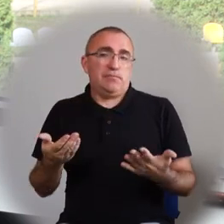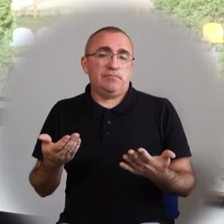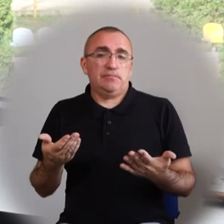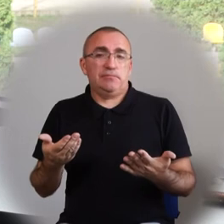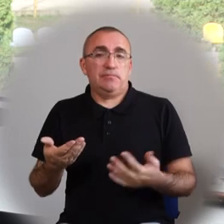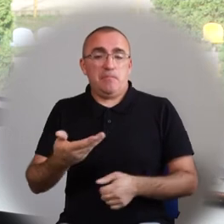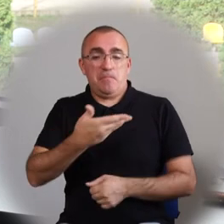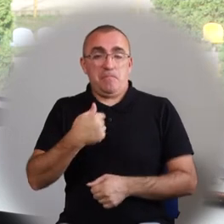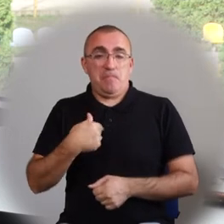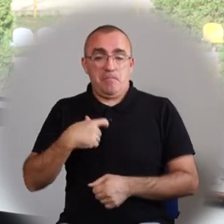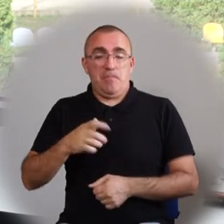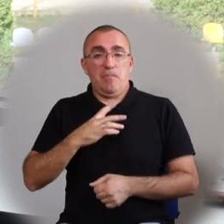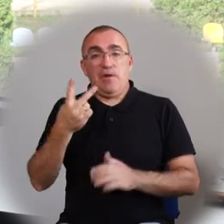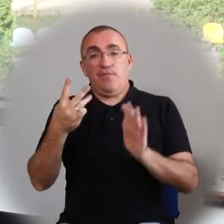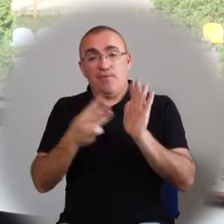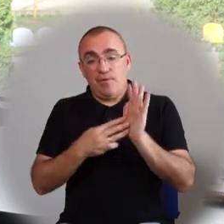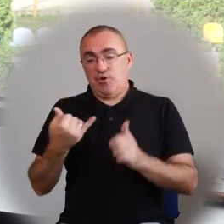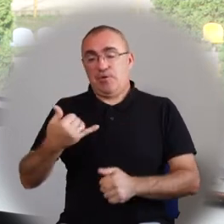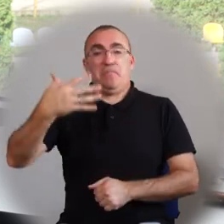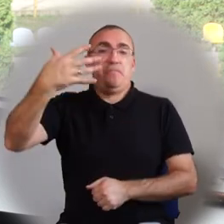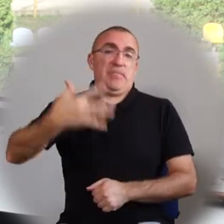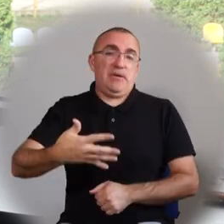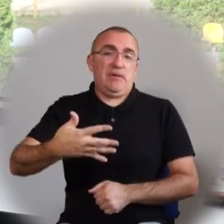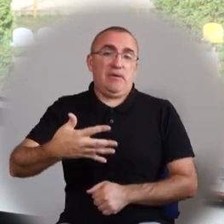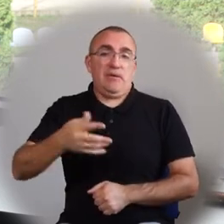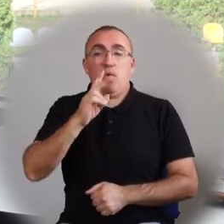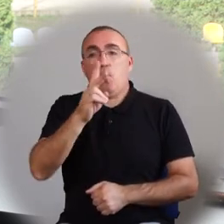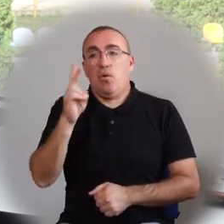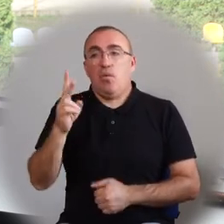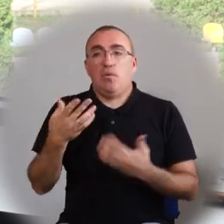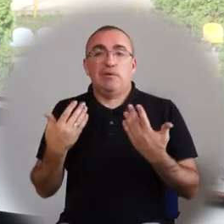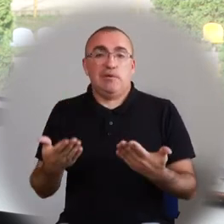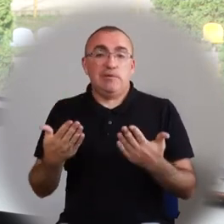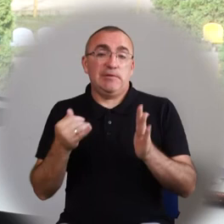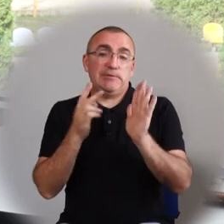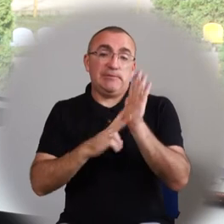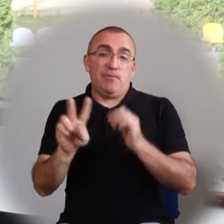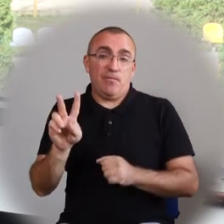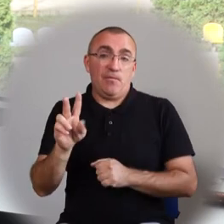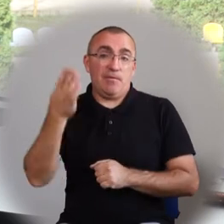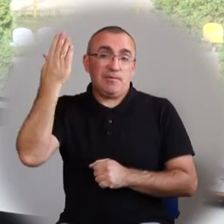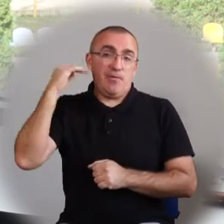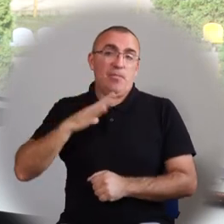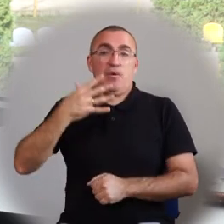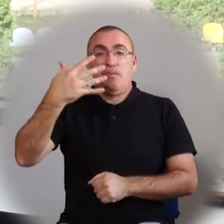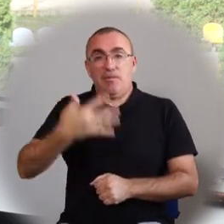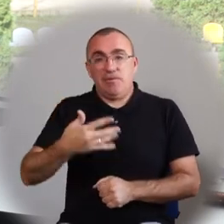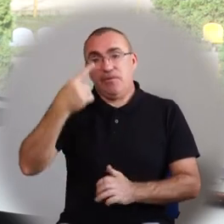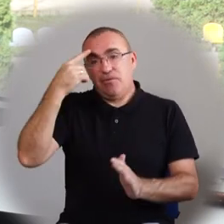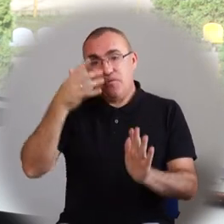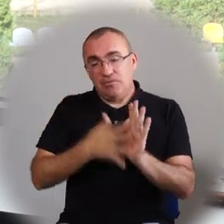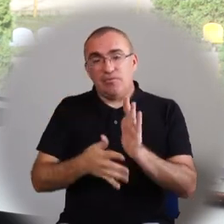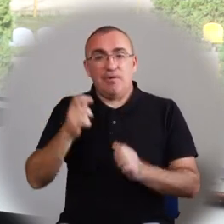роки. От мені було тоді 28, зараз 50. Кому зараз 72, тоді